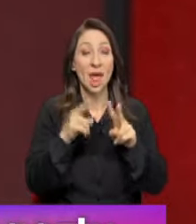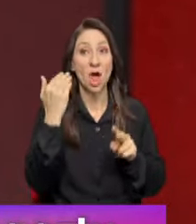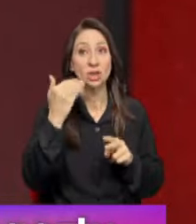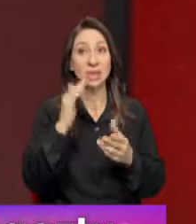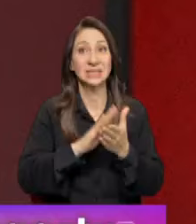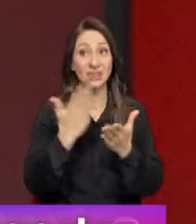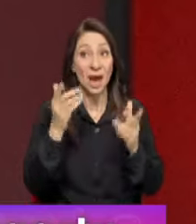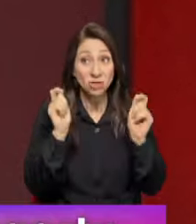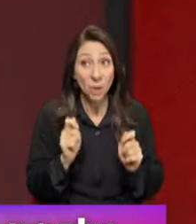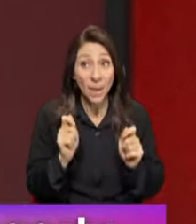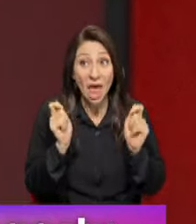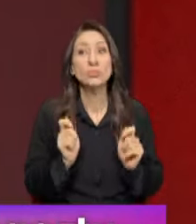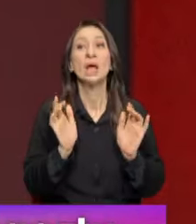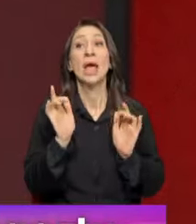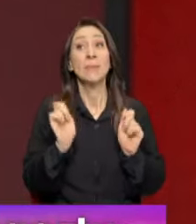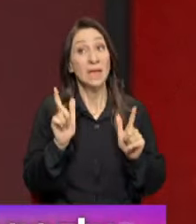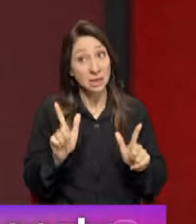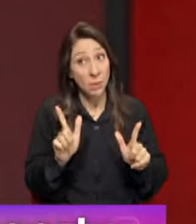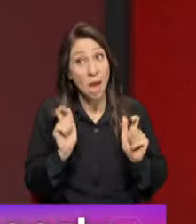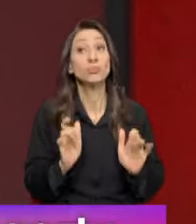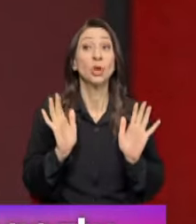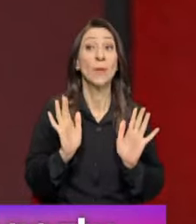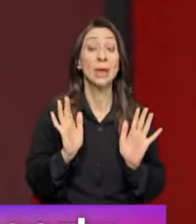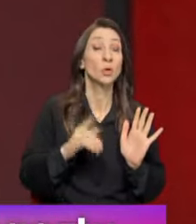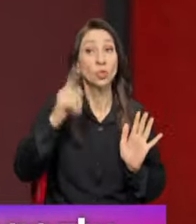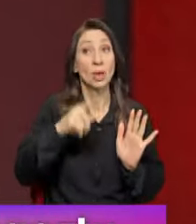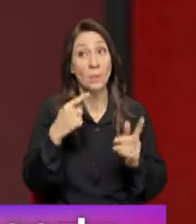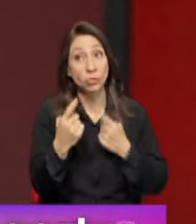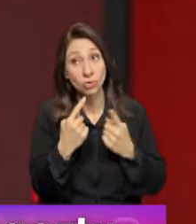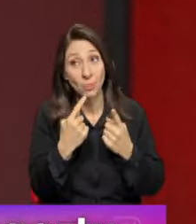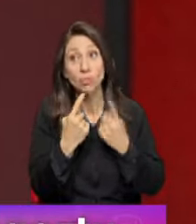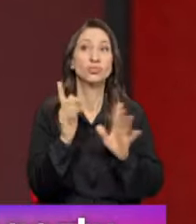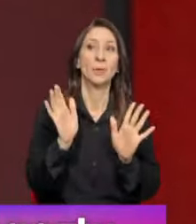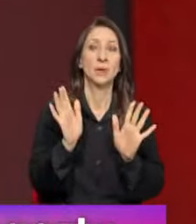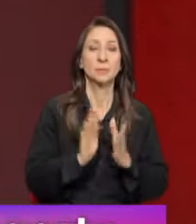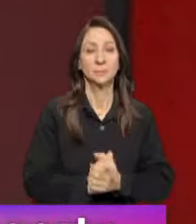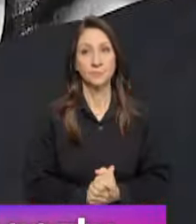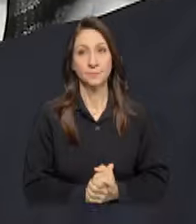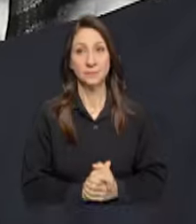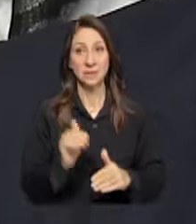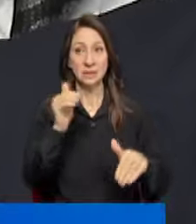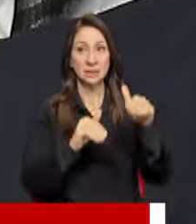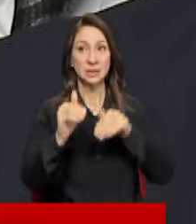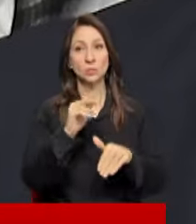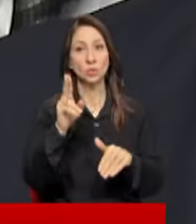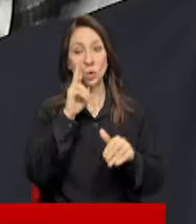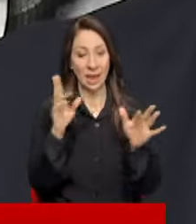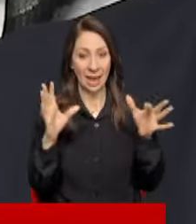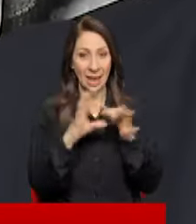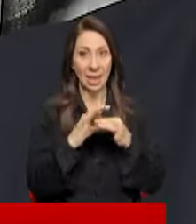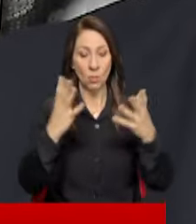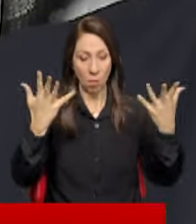Akşener istifa edecek mi, etmeli mi ya da etmeyecek mi, gündemine almayacak mı bu konuyu? Seçim sonuçlarına